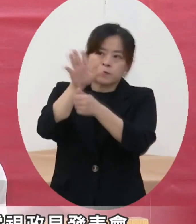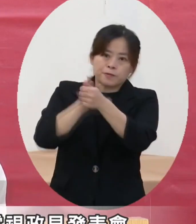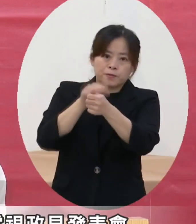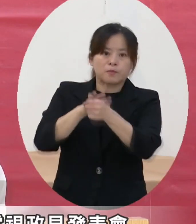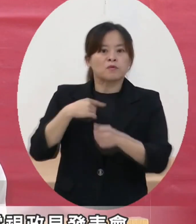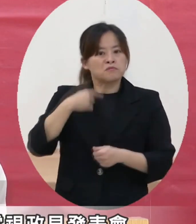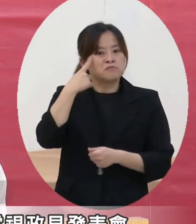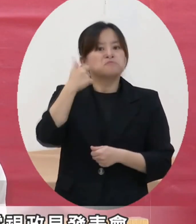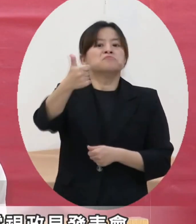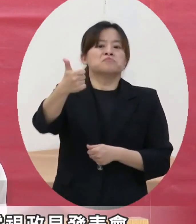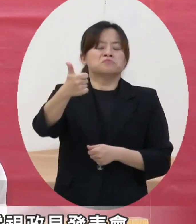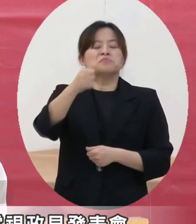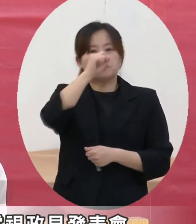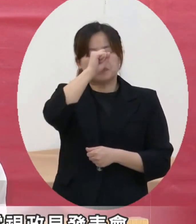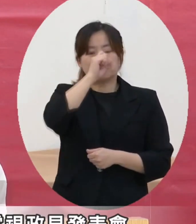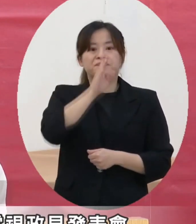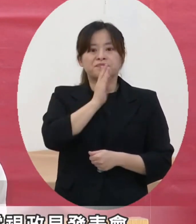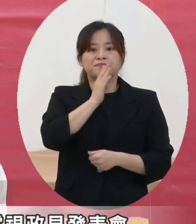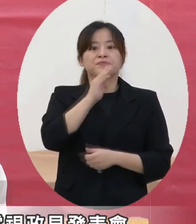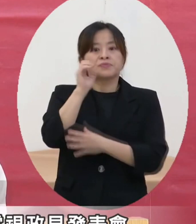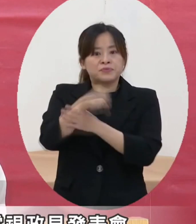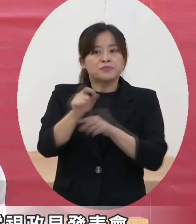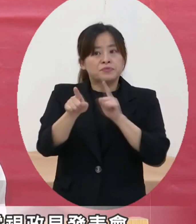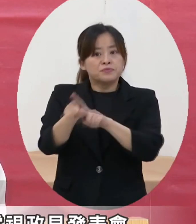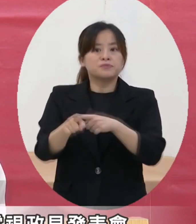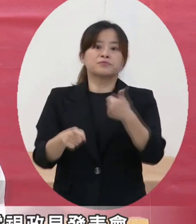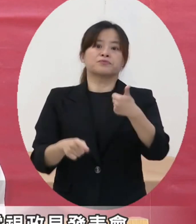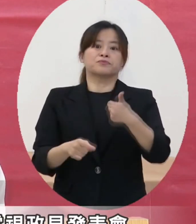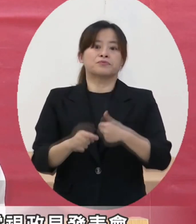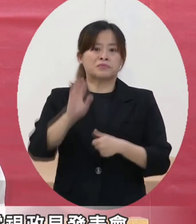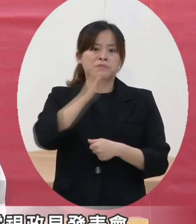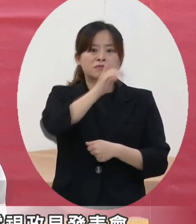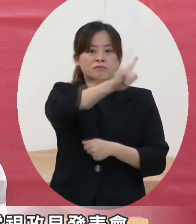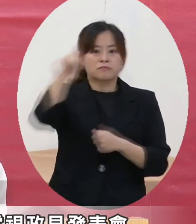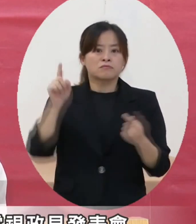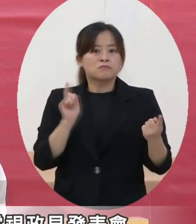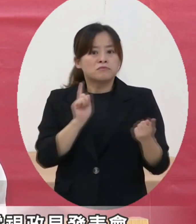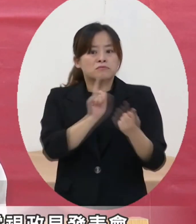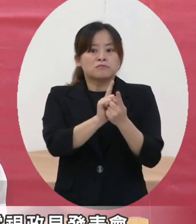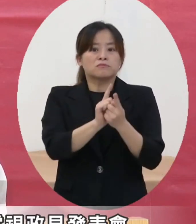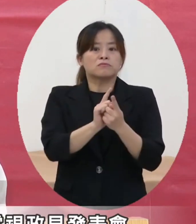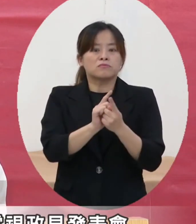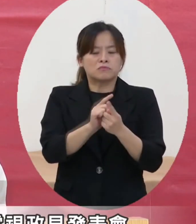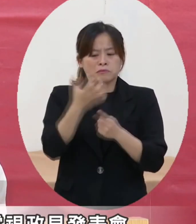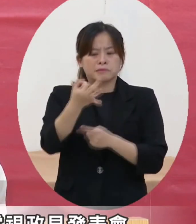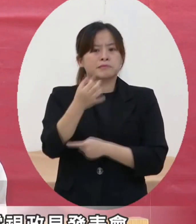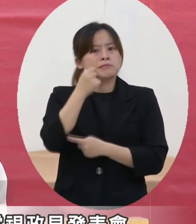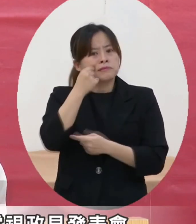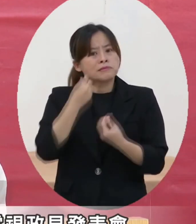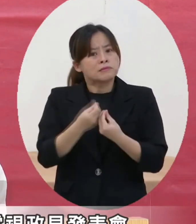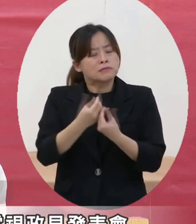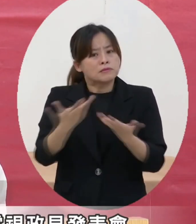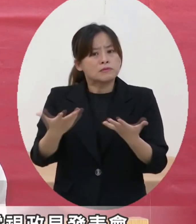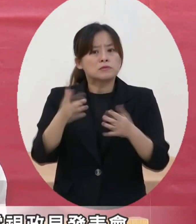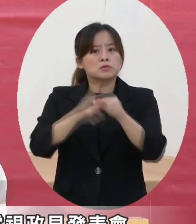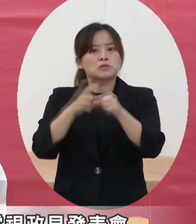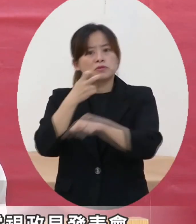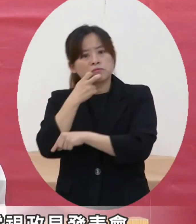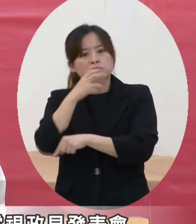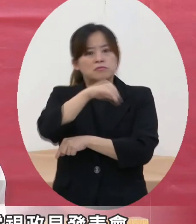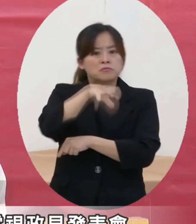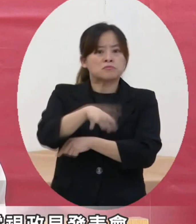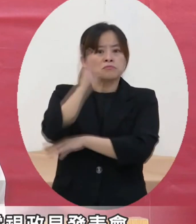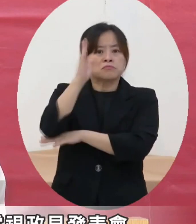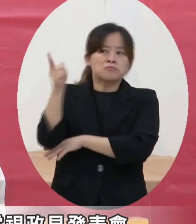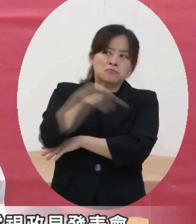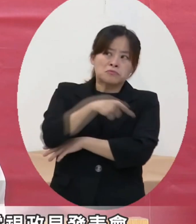仿照，我都觉得蛮好的，那愿意跟进也不错。但是大家面对一个财务的状况以及中央跟地方